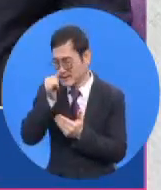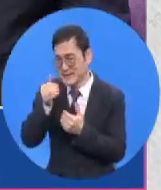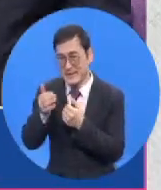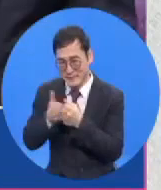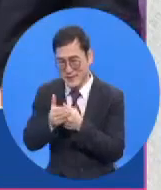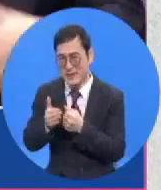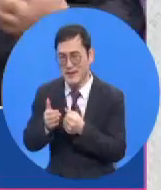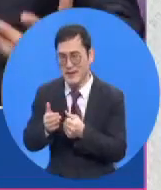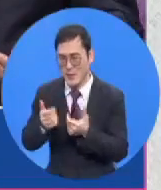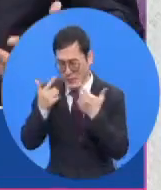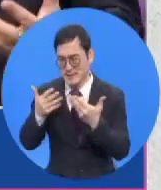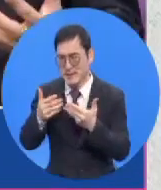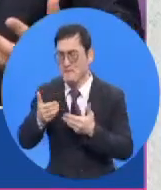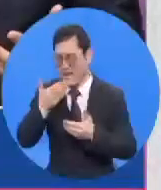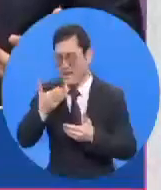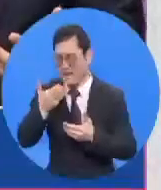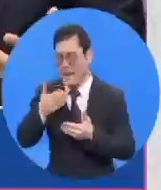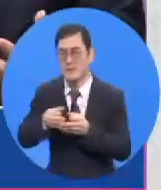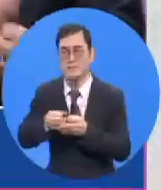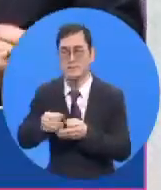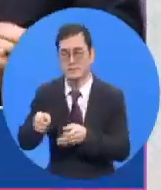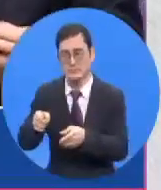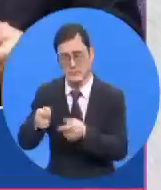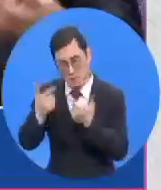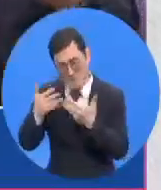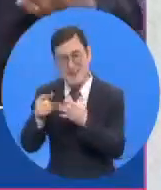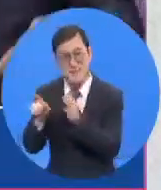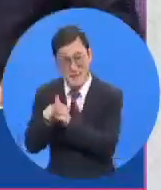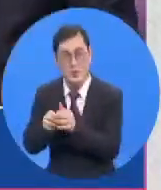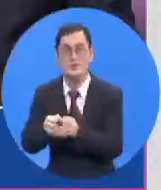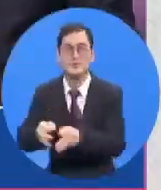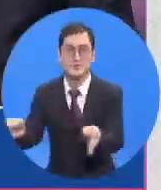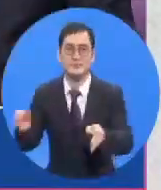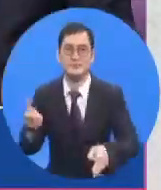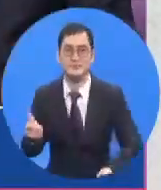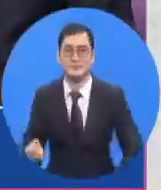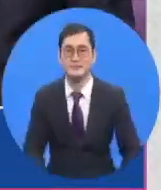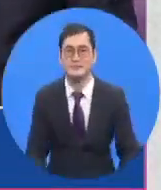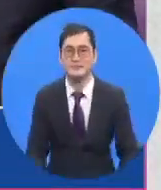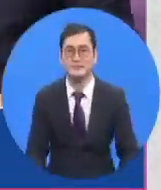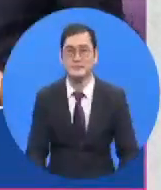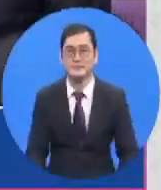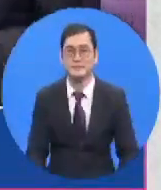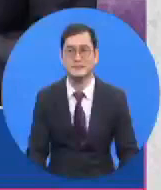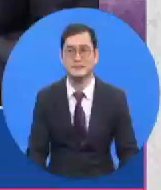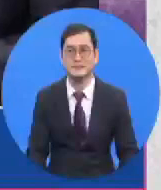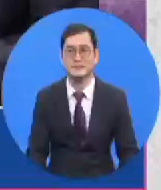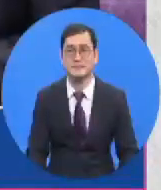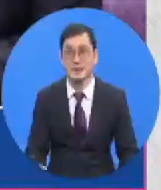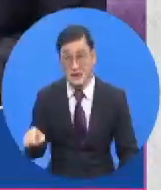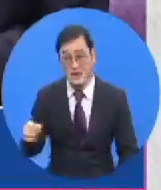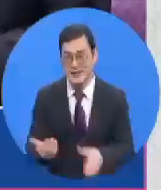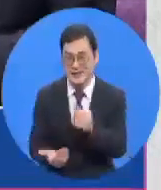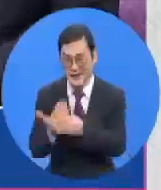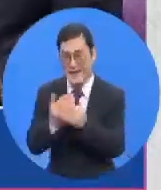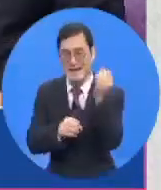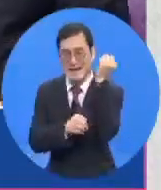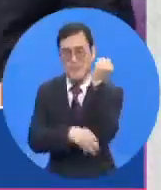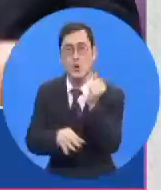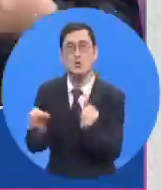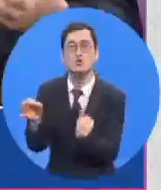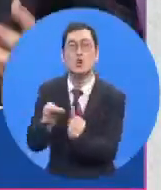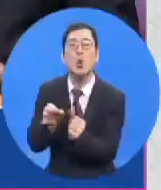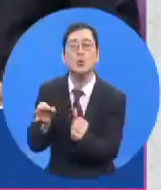예. 그래서 이제 보편적 어떤 지급이고 근데 지금 얘기하는 건 뭐냐면 재난 기본 소득이거든요. 예. 지원금이